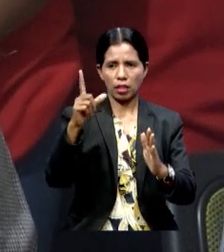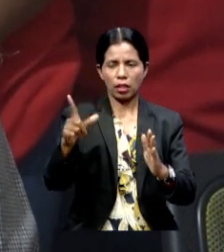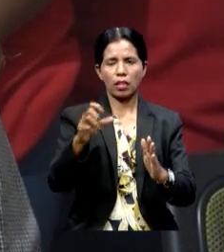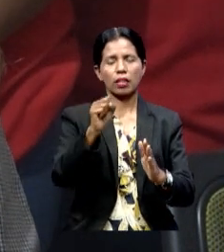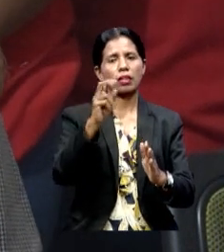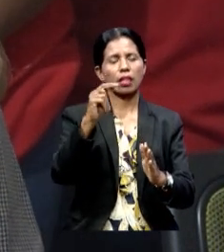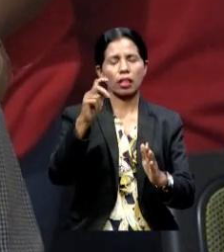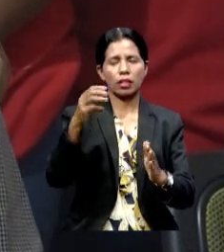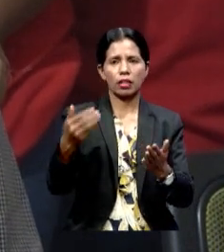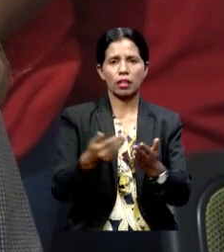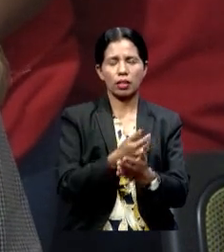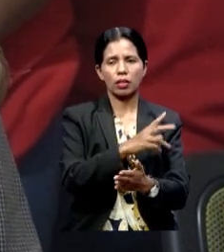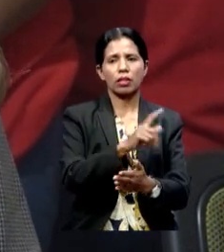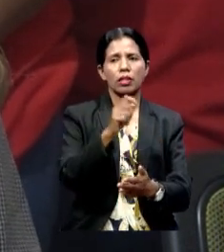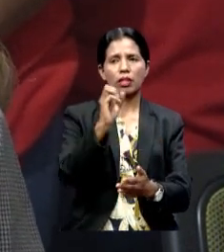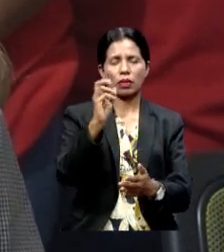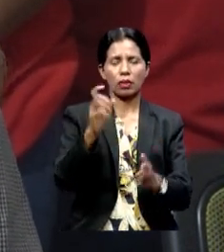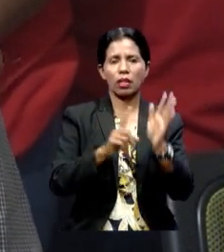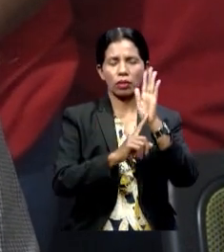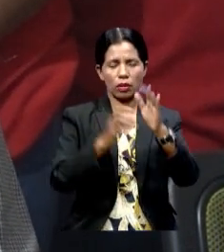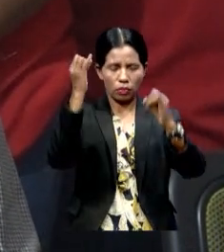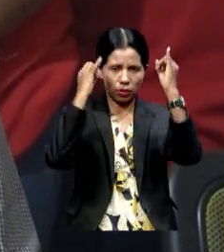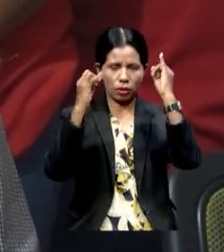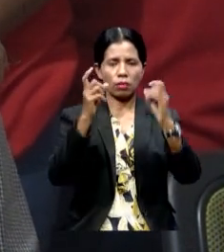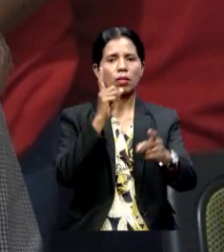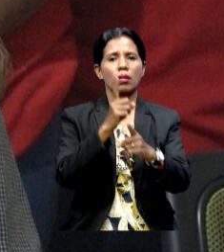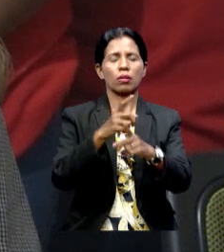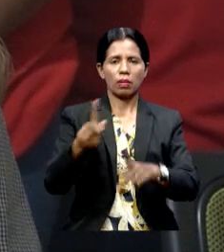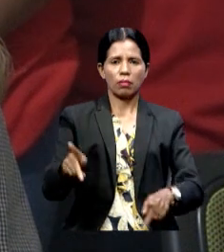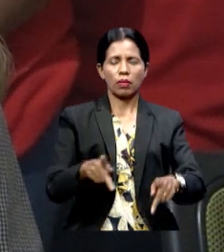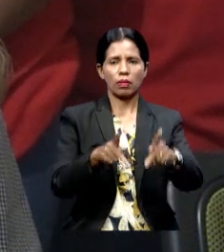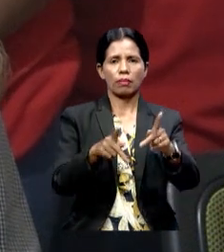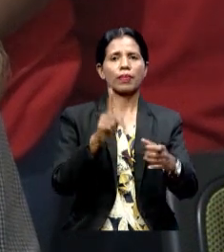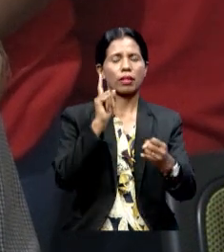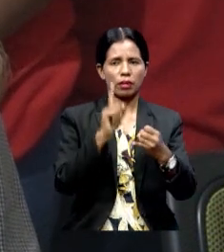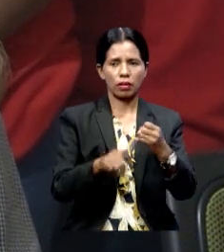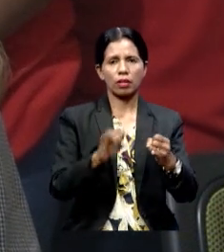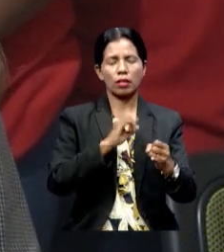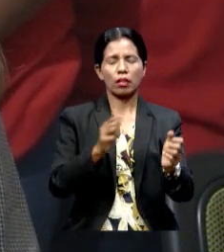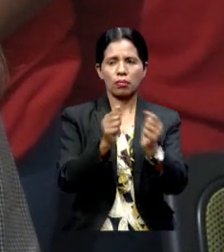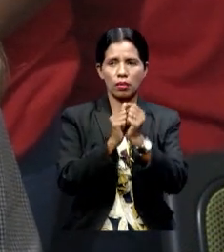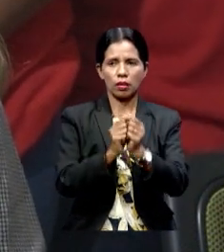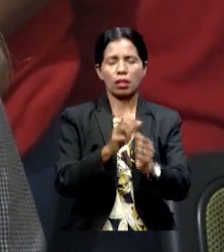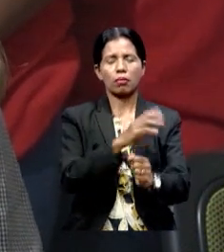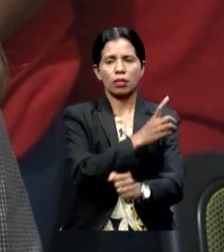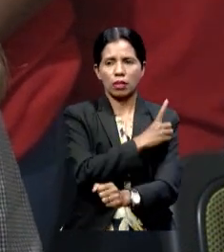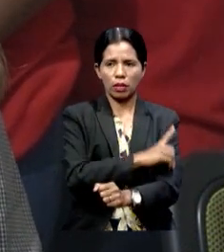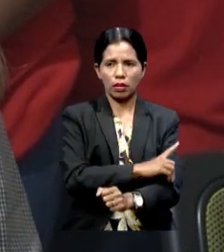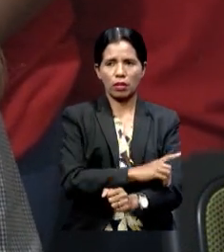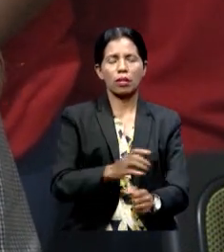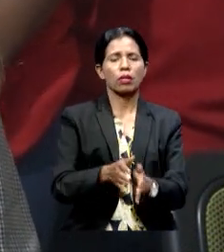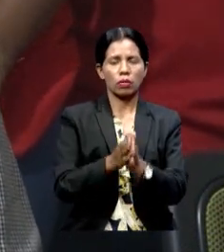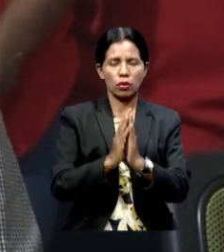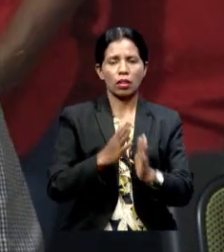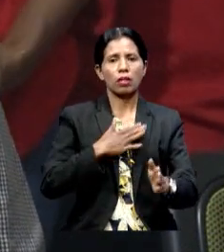News no tatoli hori hato informasaun nebe lolos ba publiku. Ikus liu hau si hamutu ko hau ne defesa izizi hau ne